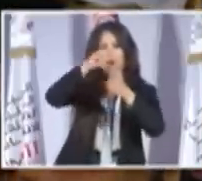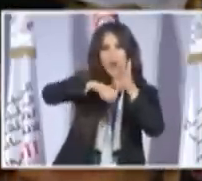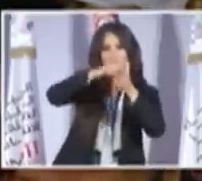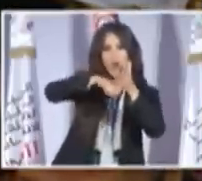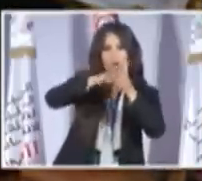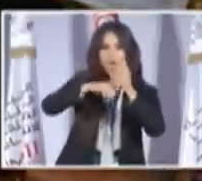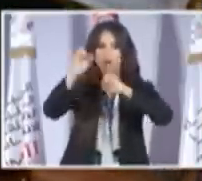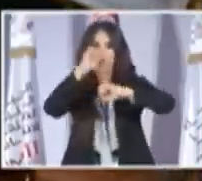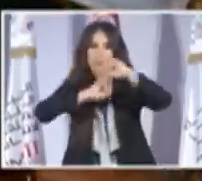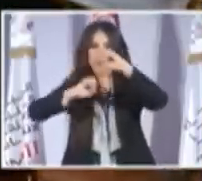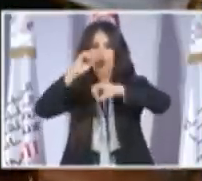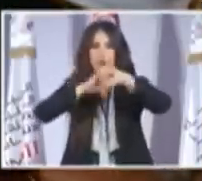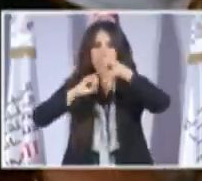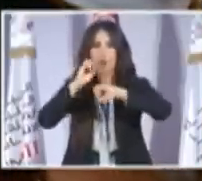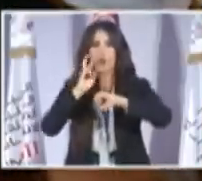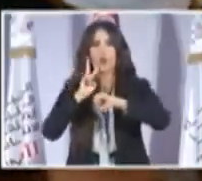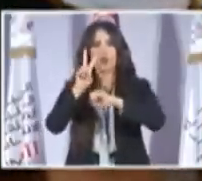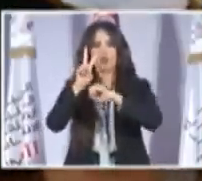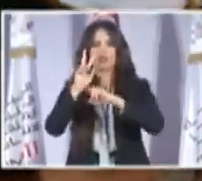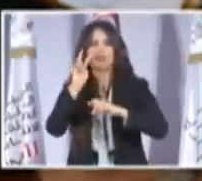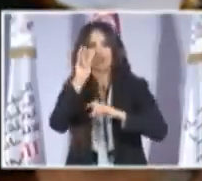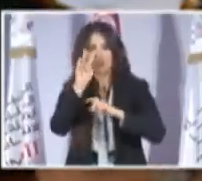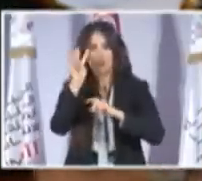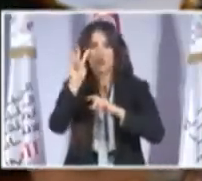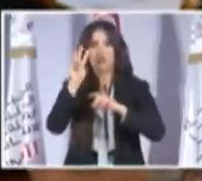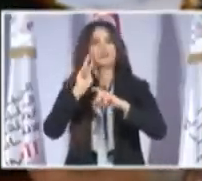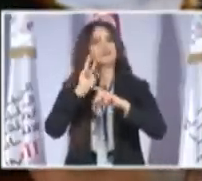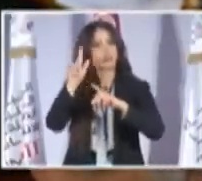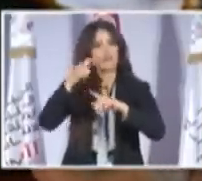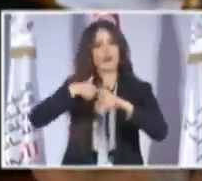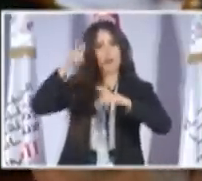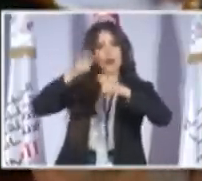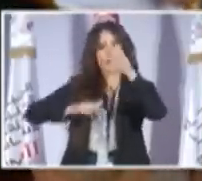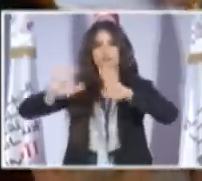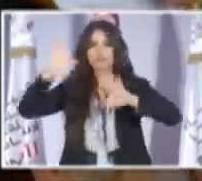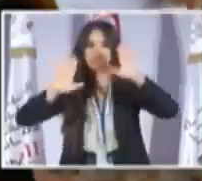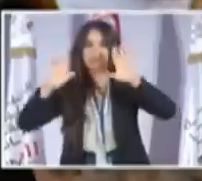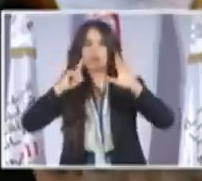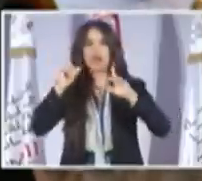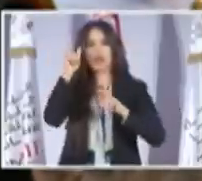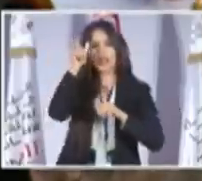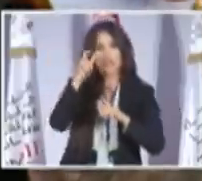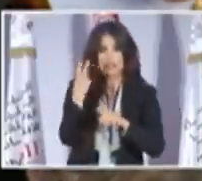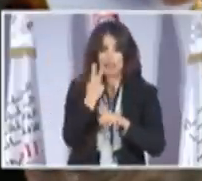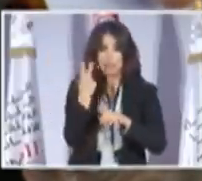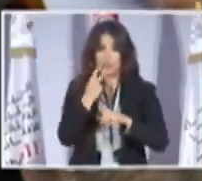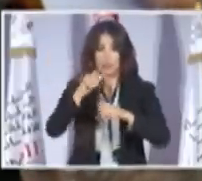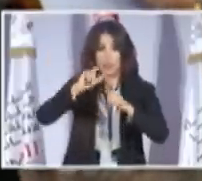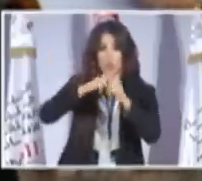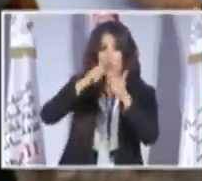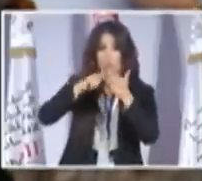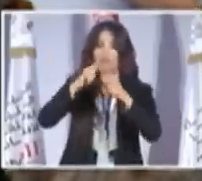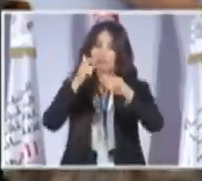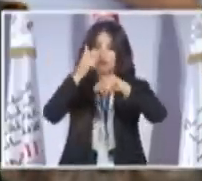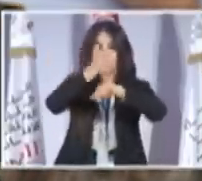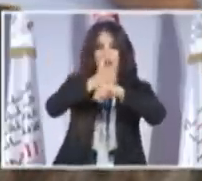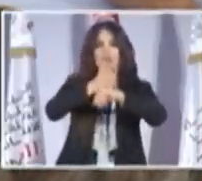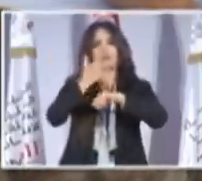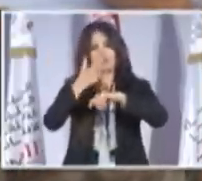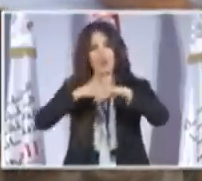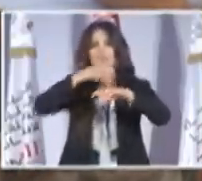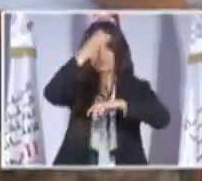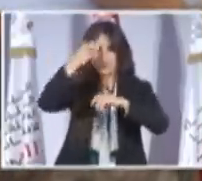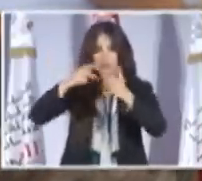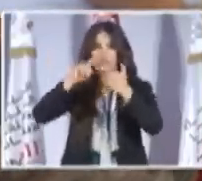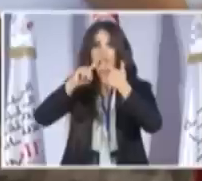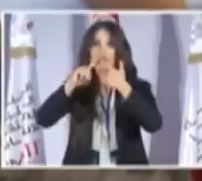نشرت اليوم انه هناك من المرشحين سيما من بين المرشحين ال الاولين الى حد الان في ال